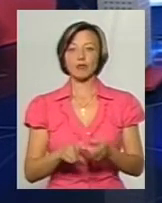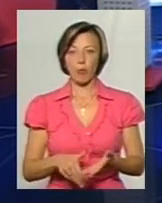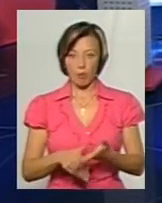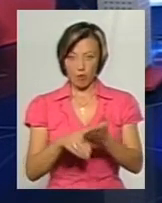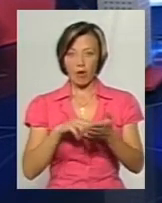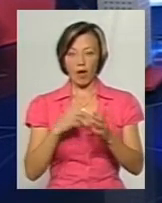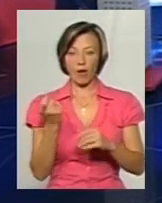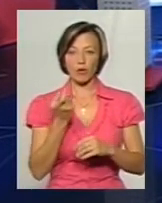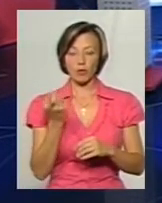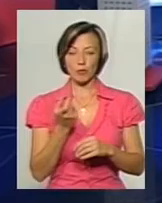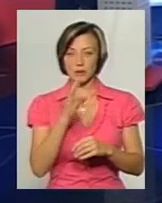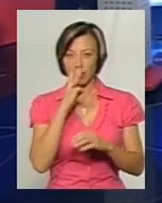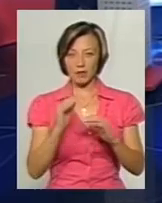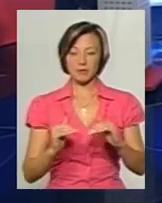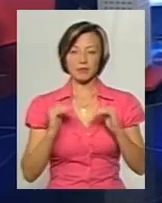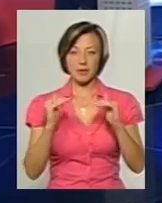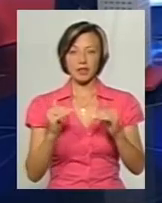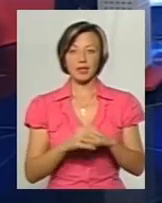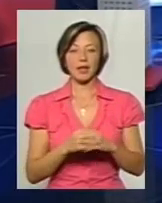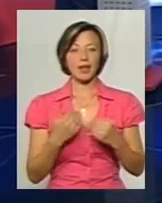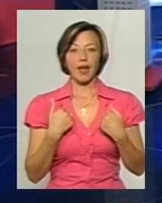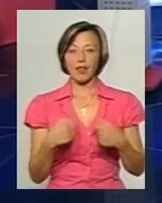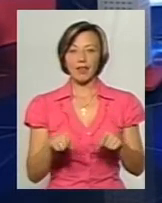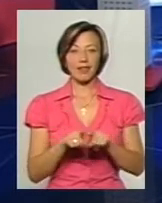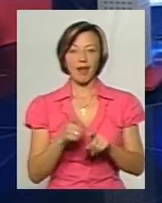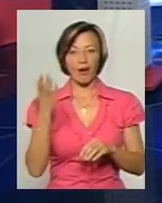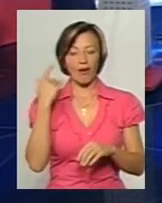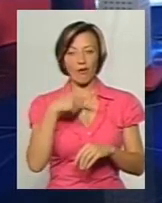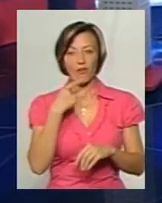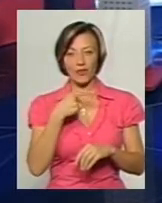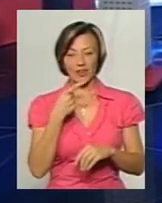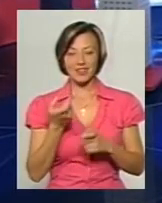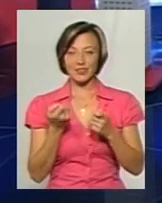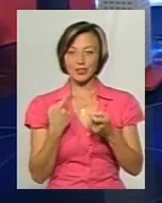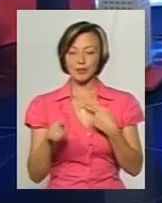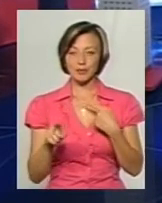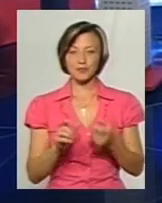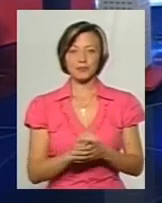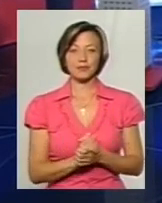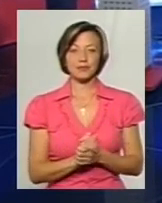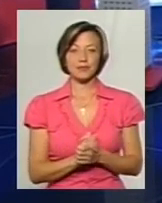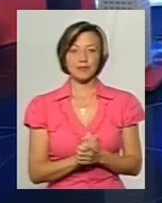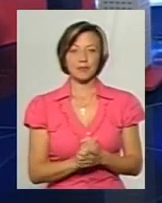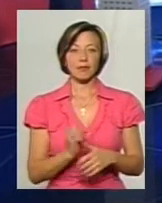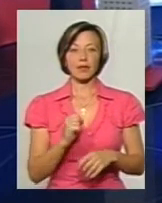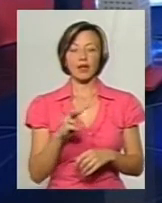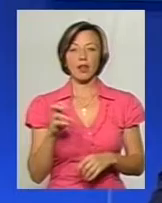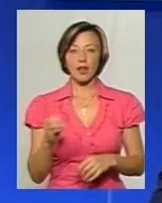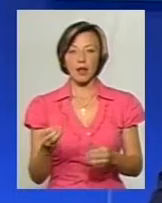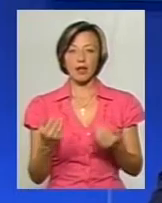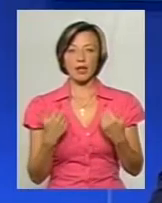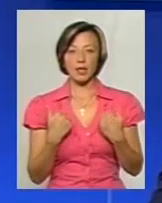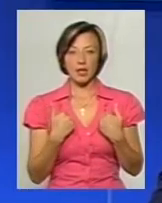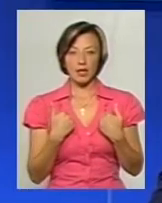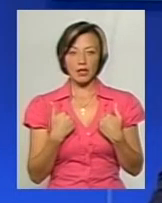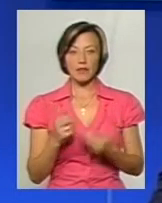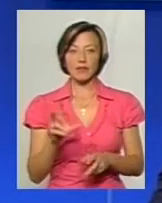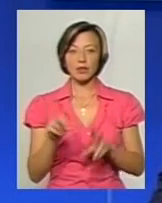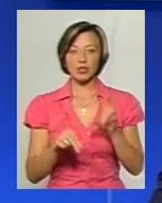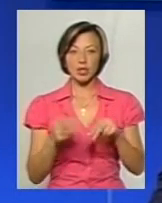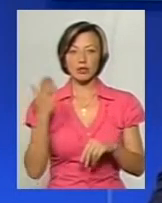додаткової грошової маси? Ну, я трошки не так тоді говорила. Ну, да, я спростив, звичайно. Значно, да. Ну, да. Але я якби